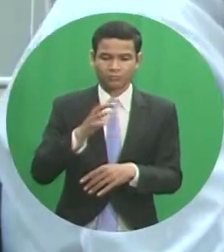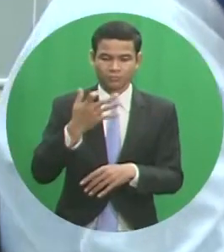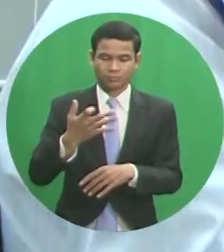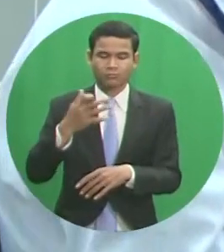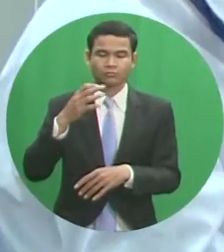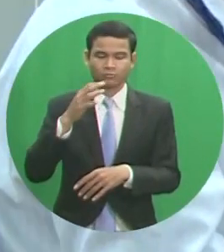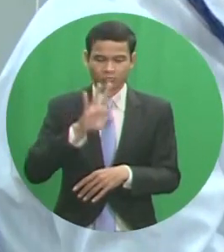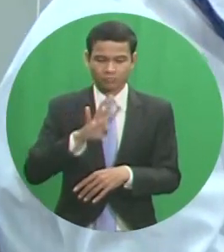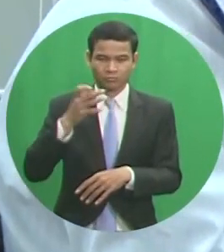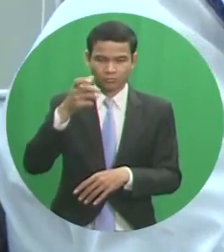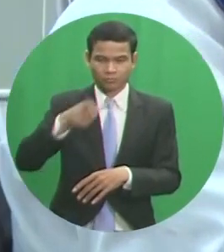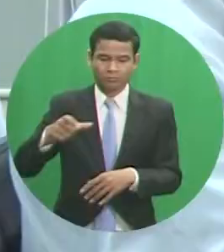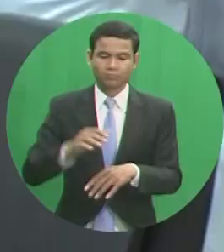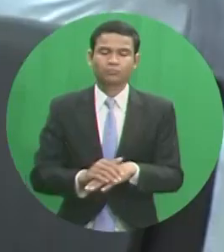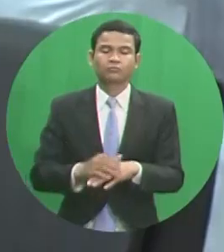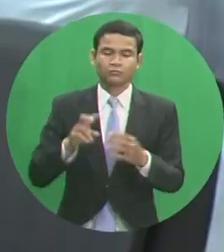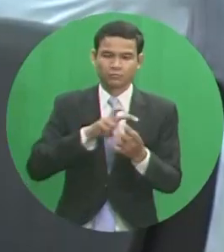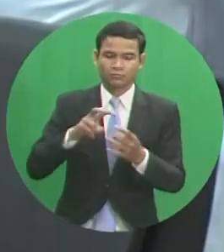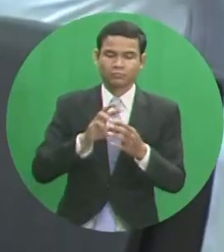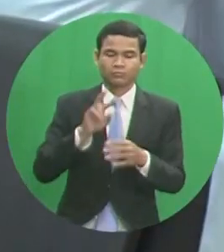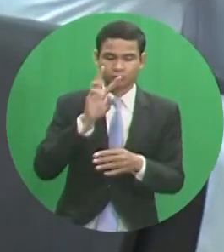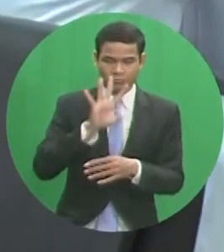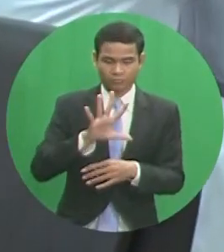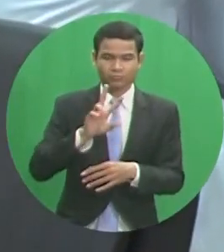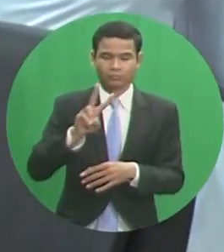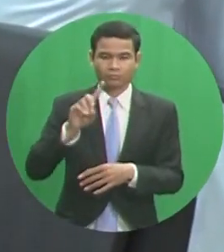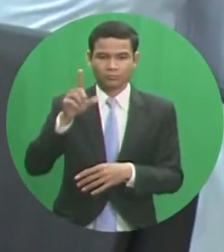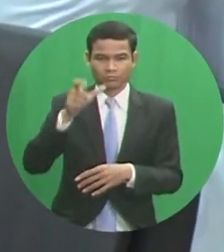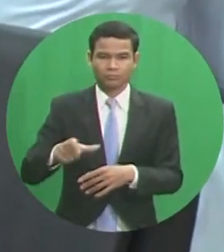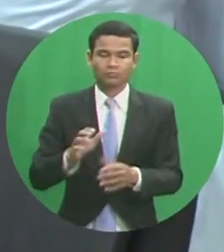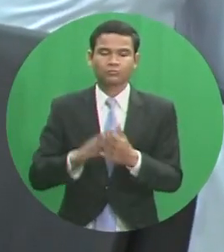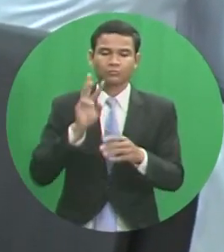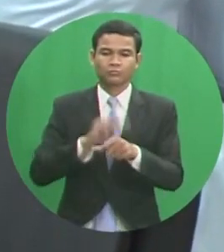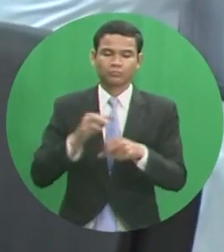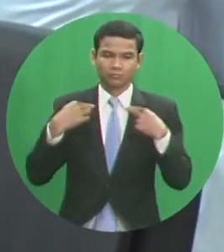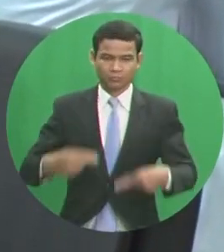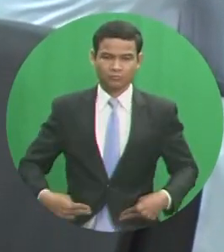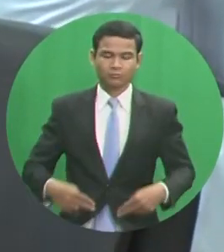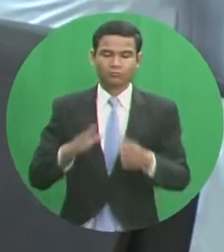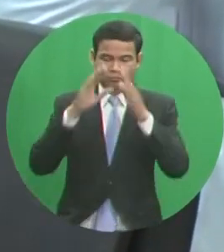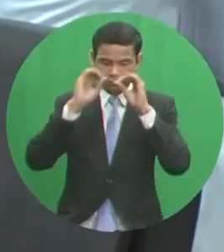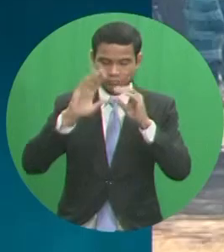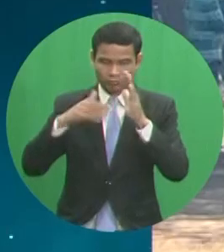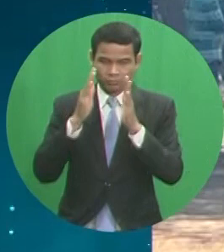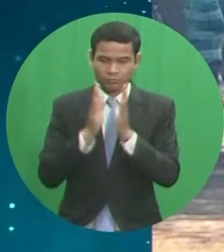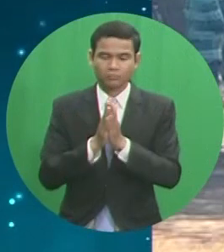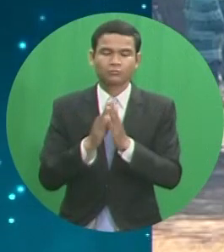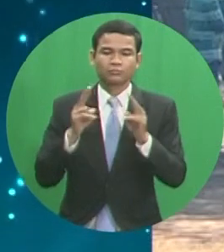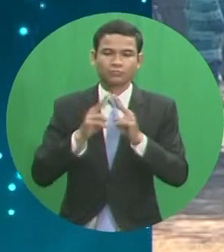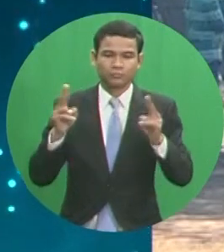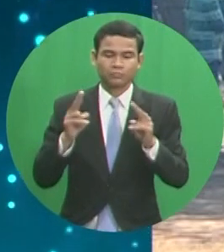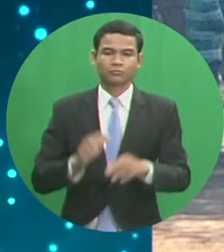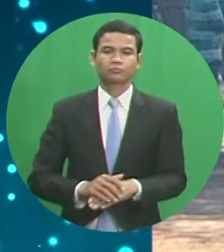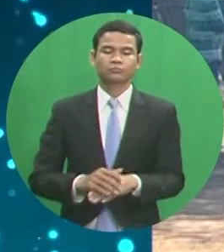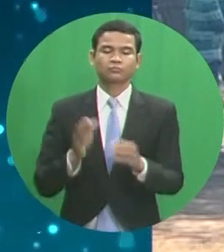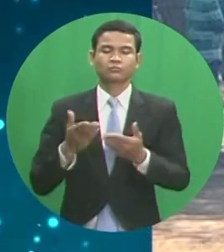ងអ្នកជំងឺសម្រាប់ព្យាបាលចំនួន521នាក់ក្រសួងសុខាភិបាលសូមថ្លែងអំណរគុណយ៉ាងជ្រាលជ្រៅបំ